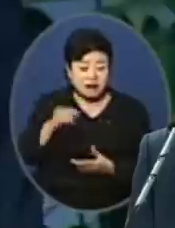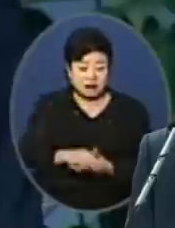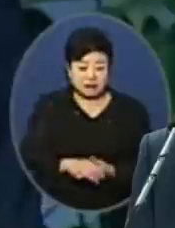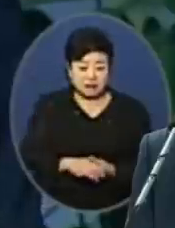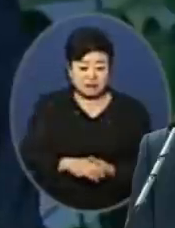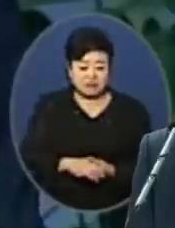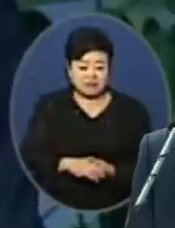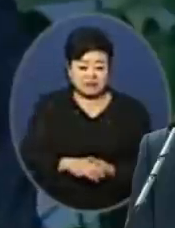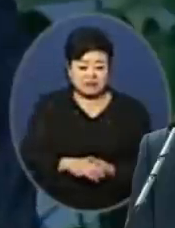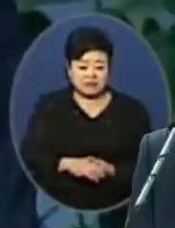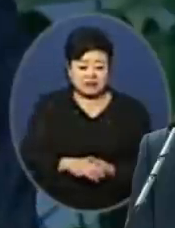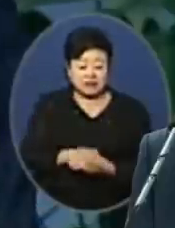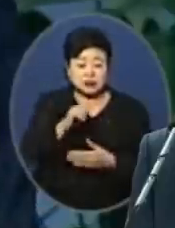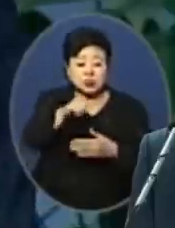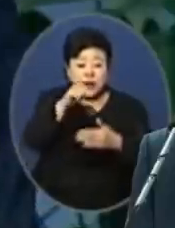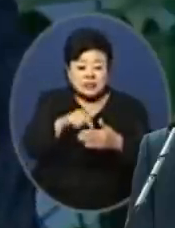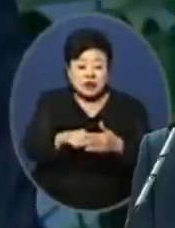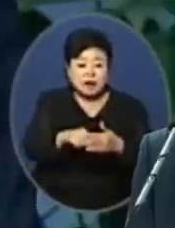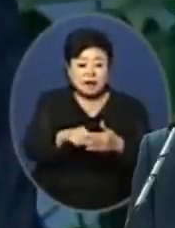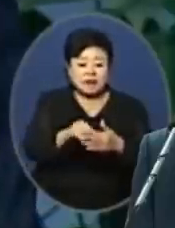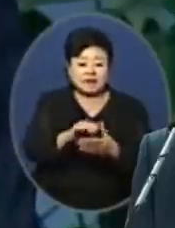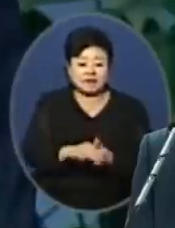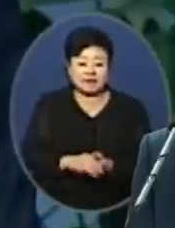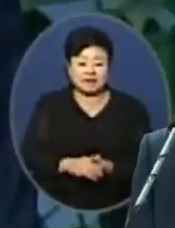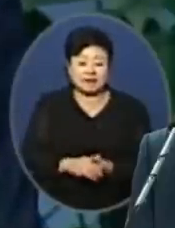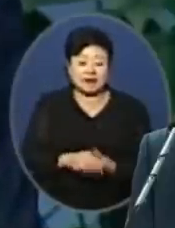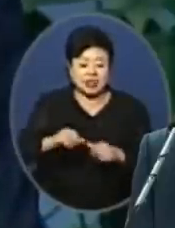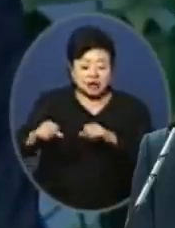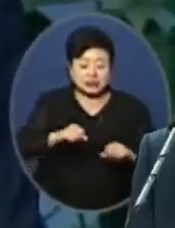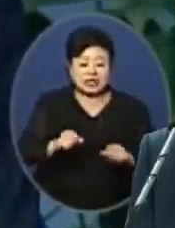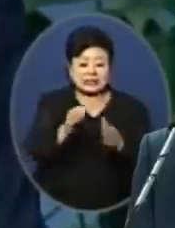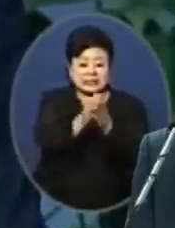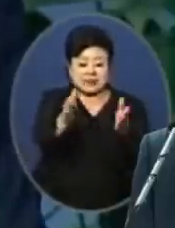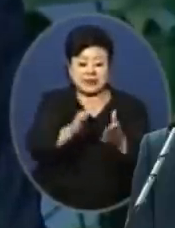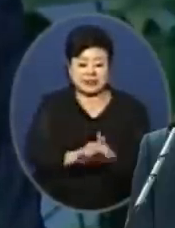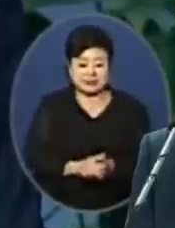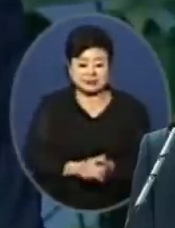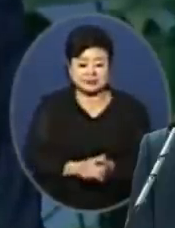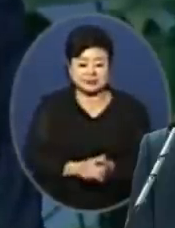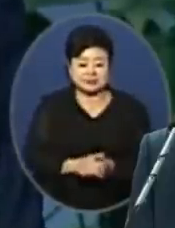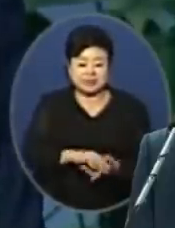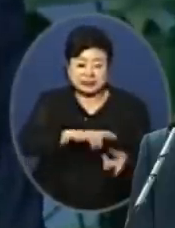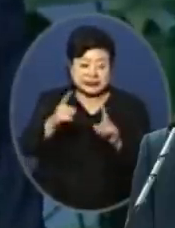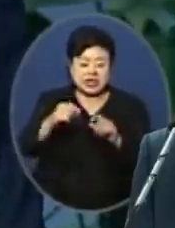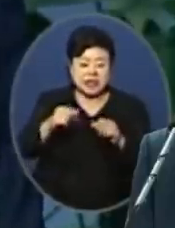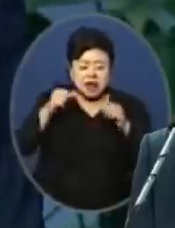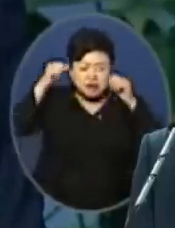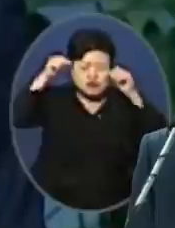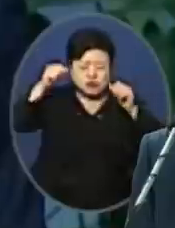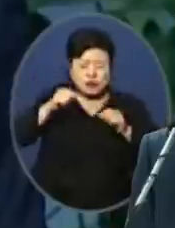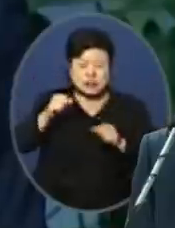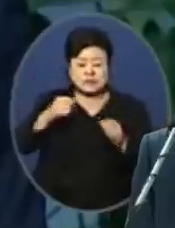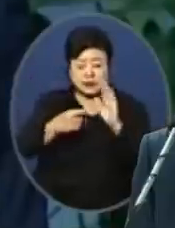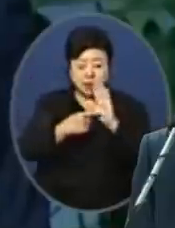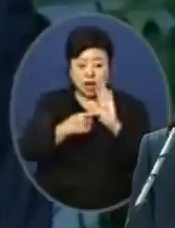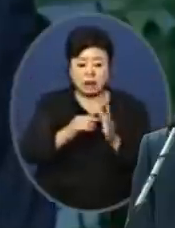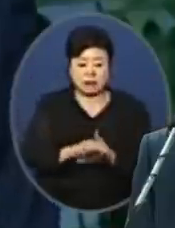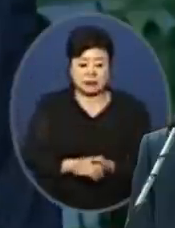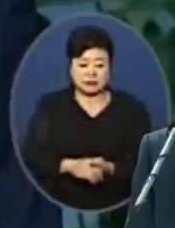통해서 들어가서 속에 들어가서 역사하기 시작하는 것입니다. 살아서 운동력을 발휘하는